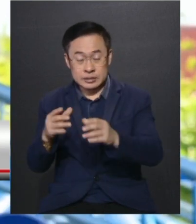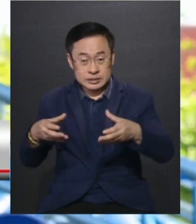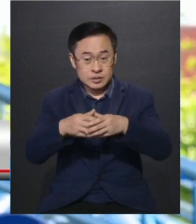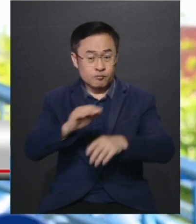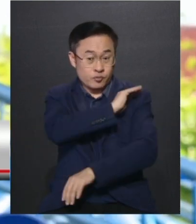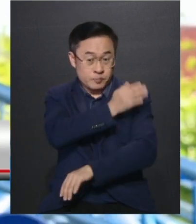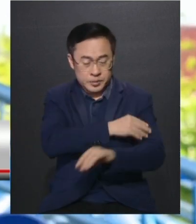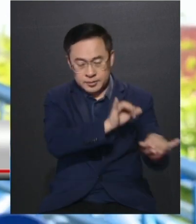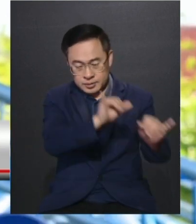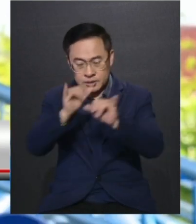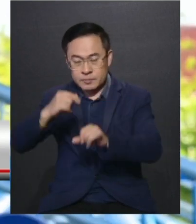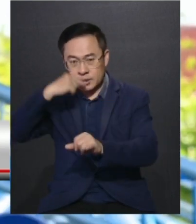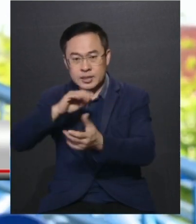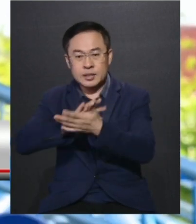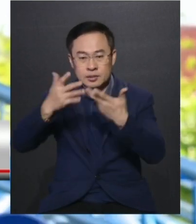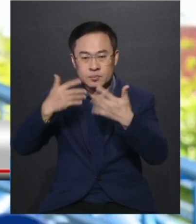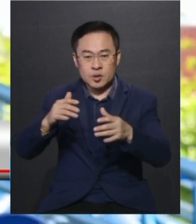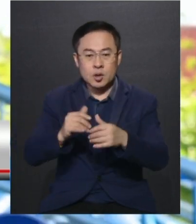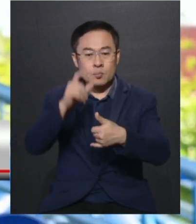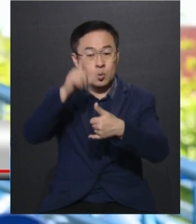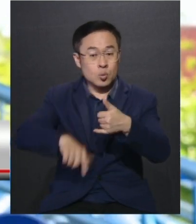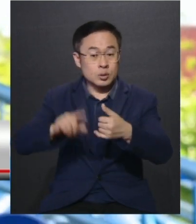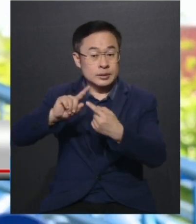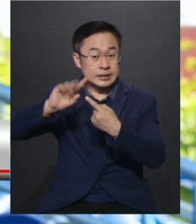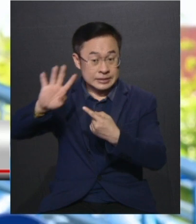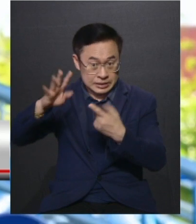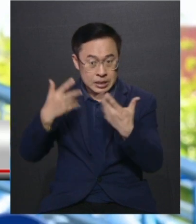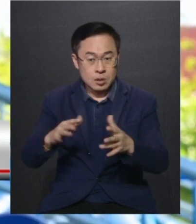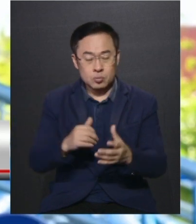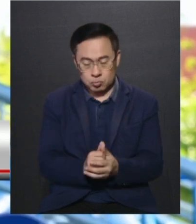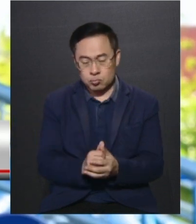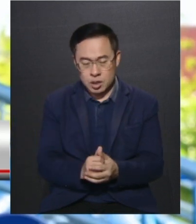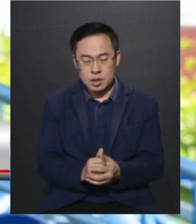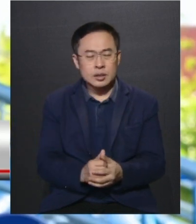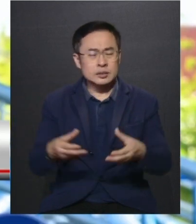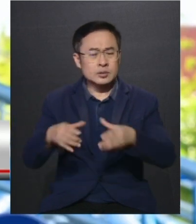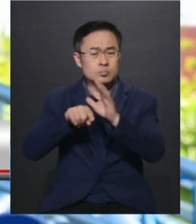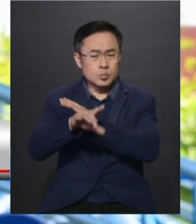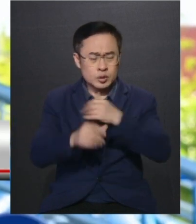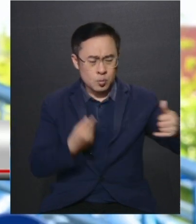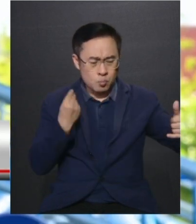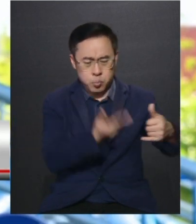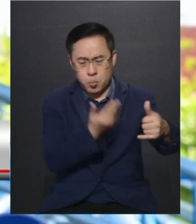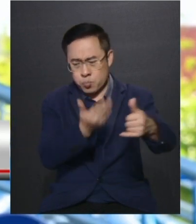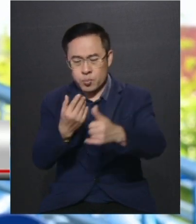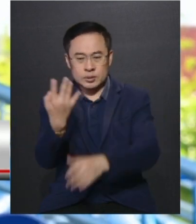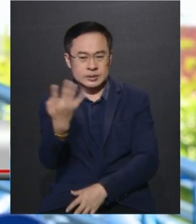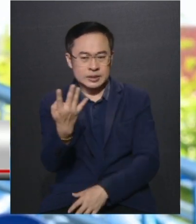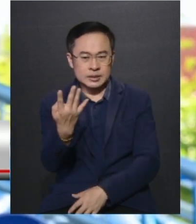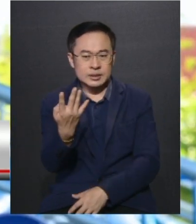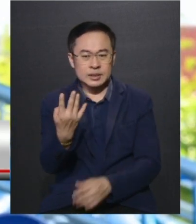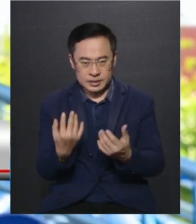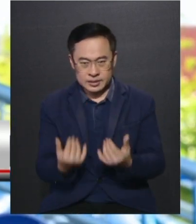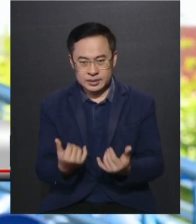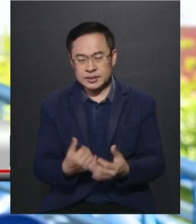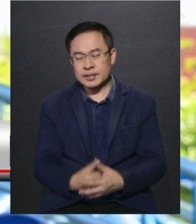ใหม่คนที่4ที่ชลบุรีเสริมทัพเข้ามาในช่วงตลาดซื้อขายนี้นะคะต่อจากเบนจามินเจมเดวิสอีซานดง